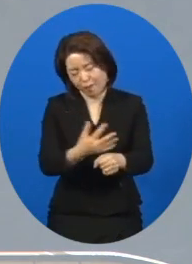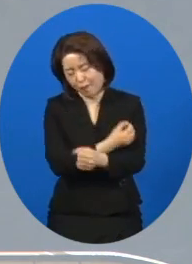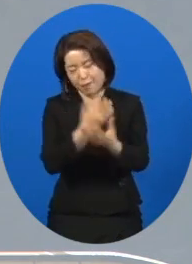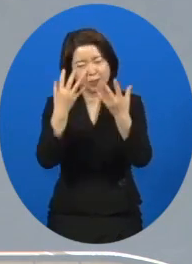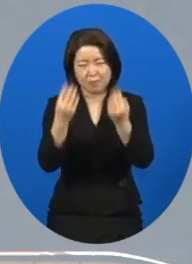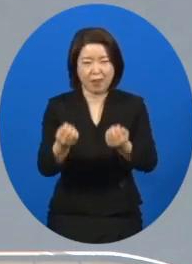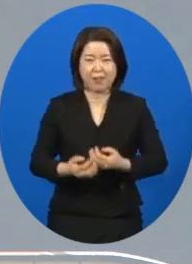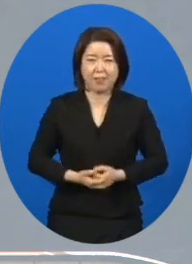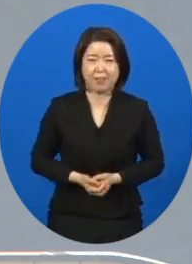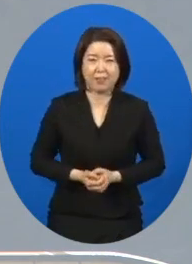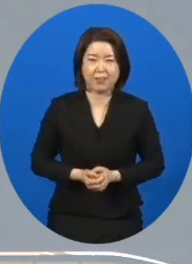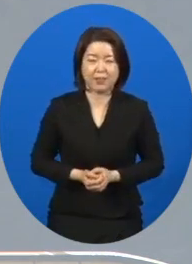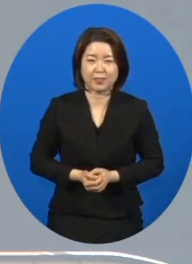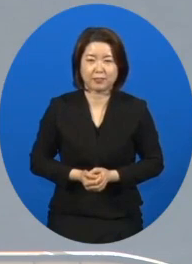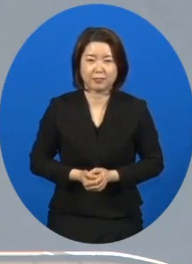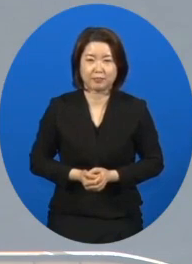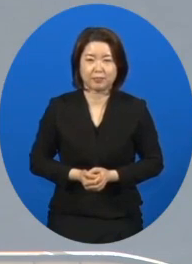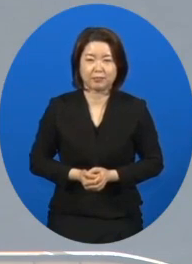됩니다.